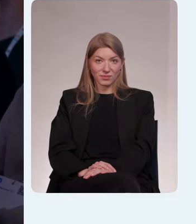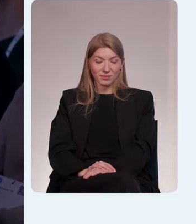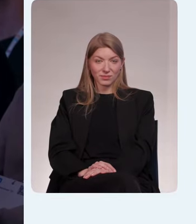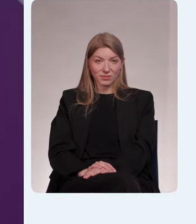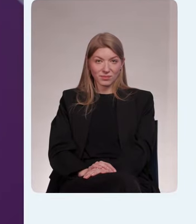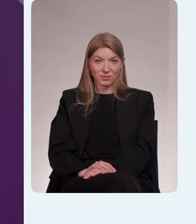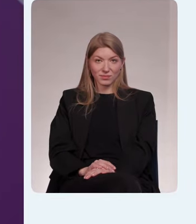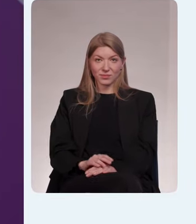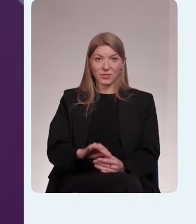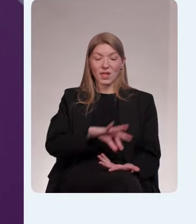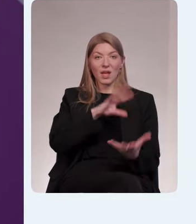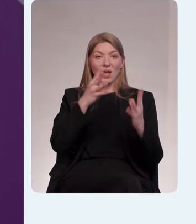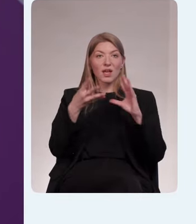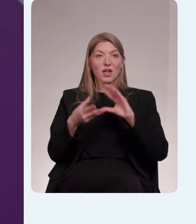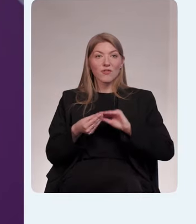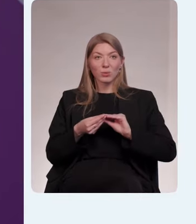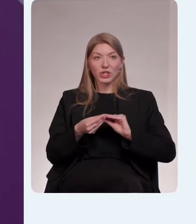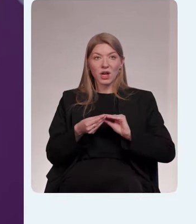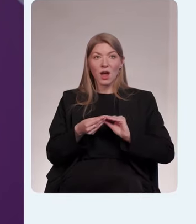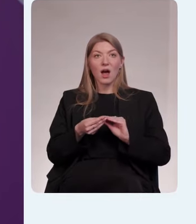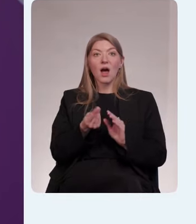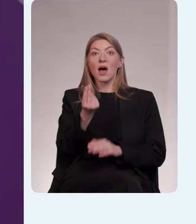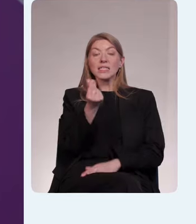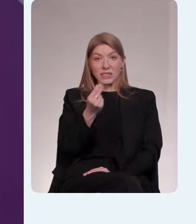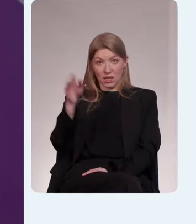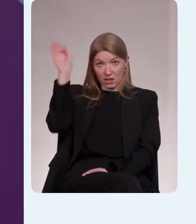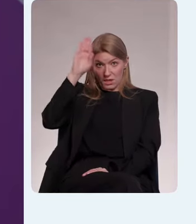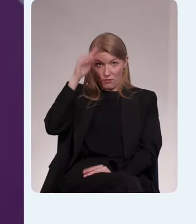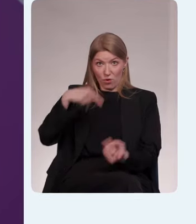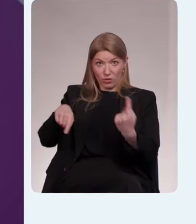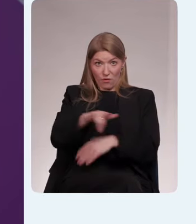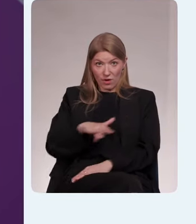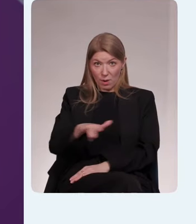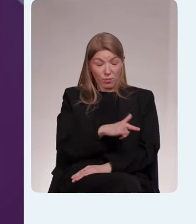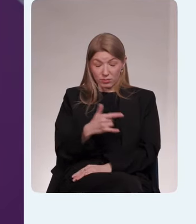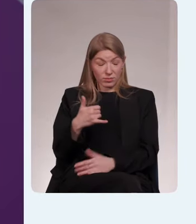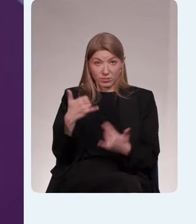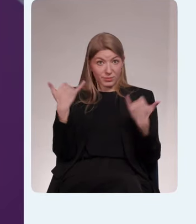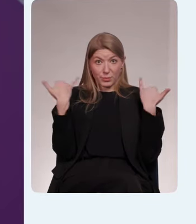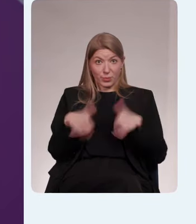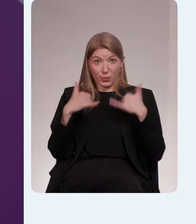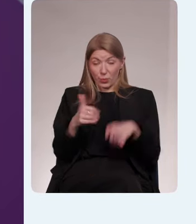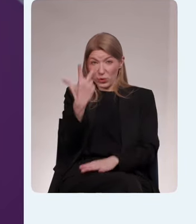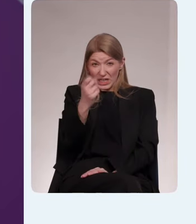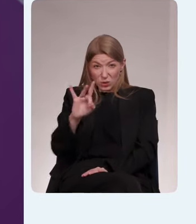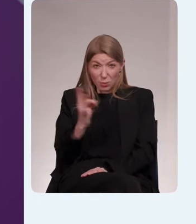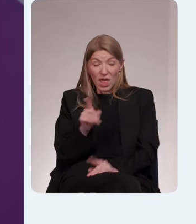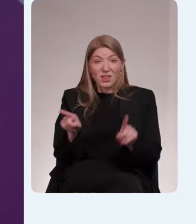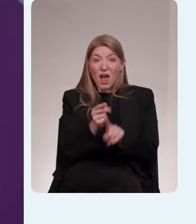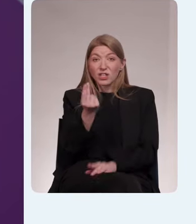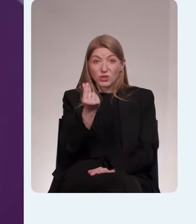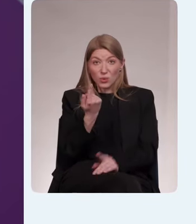Вообще, видели цены на воду в Шереметьево? Бонаква 0,5 за 1000 рублей, прикиньте. За такую цену она должна